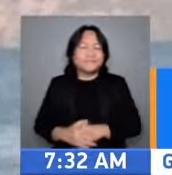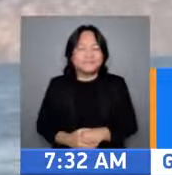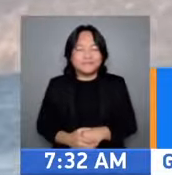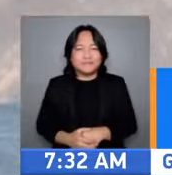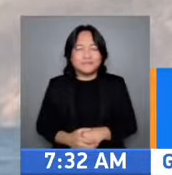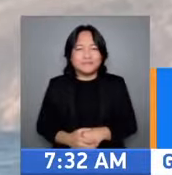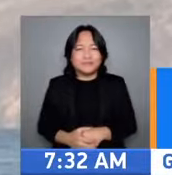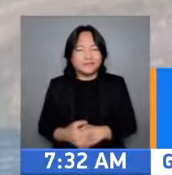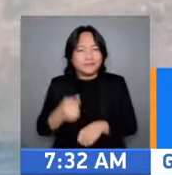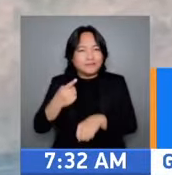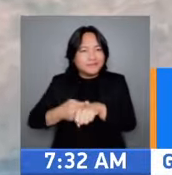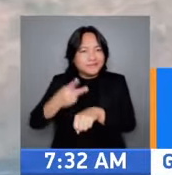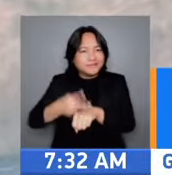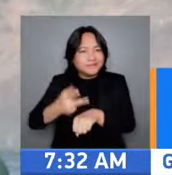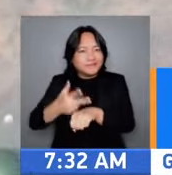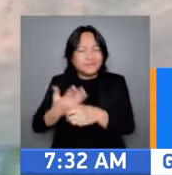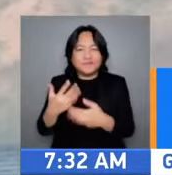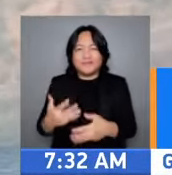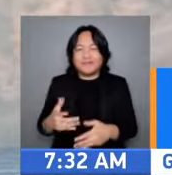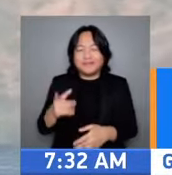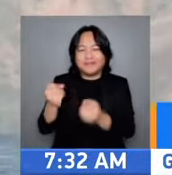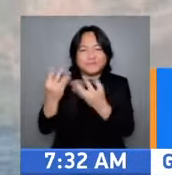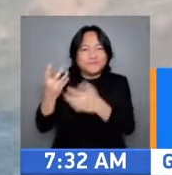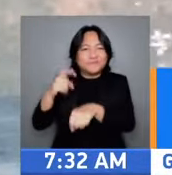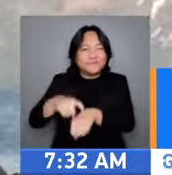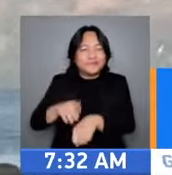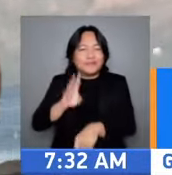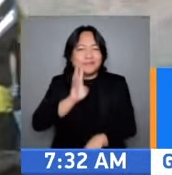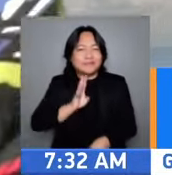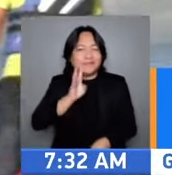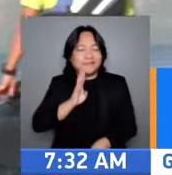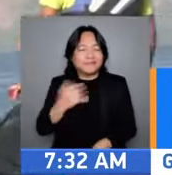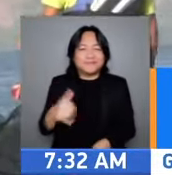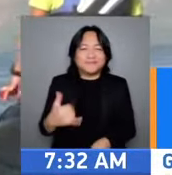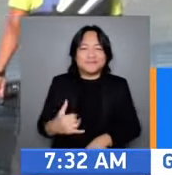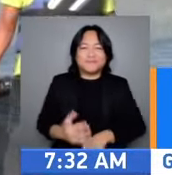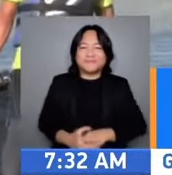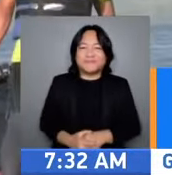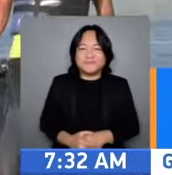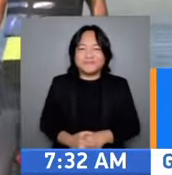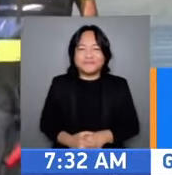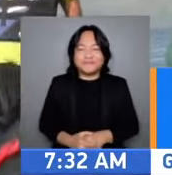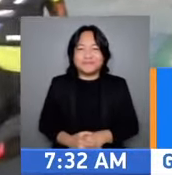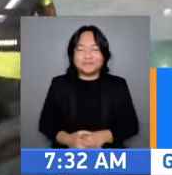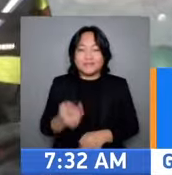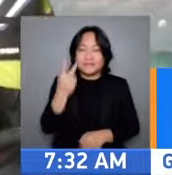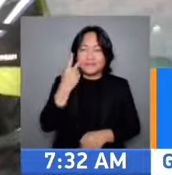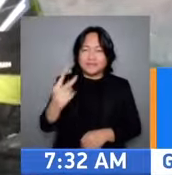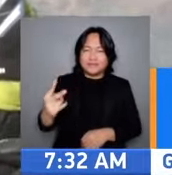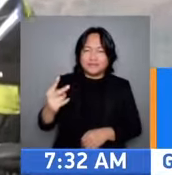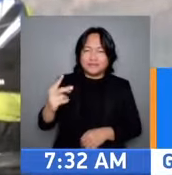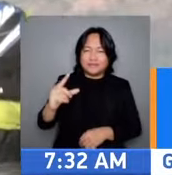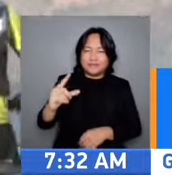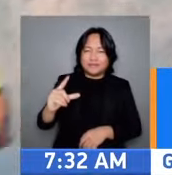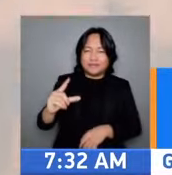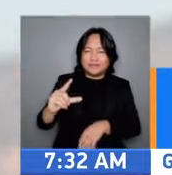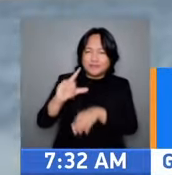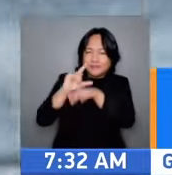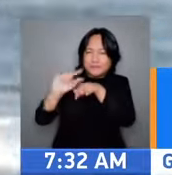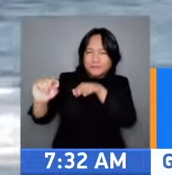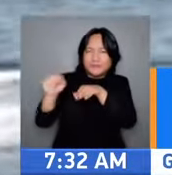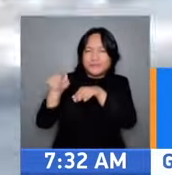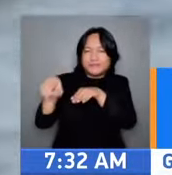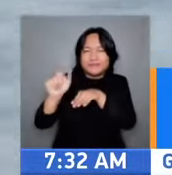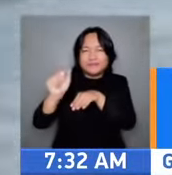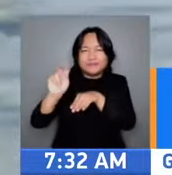nakaangat, nakakaingit mga kapuso. Ayan, ganyan, kailangan malayo po si Anjo dito sa atin, sa ating shore.